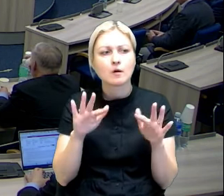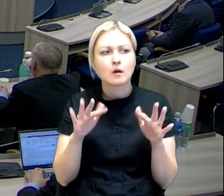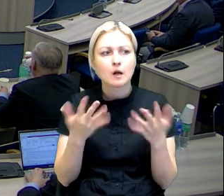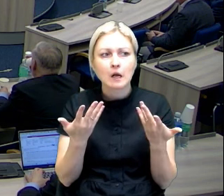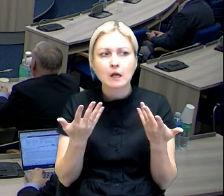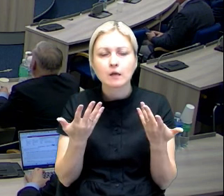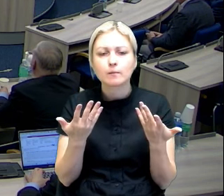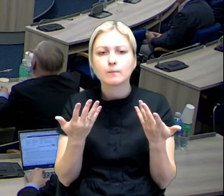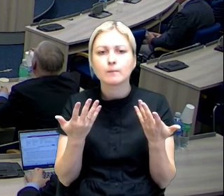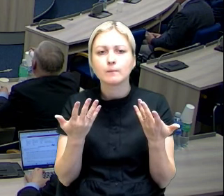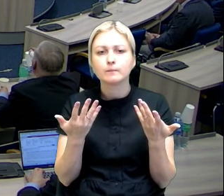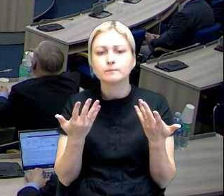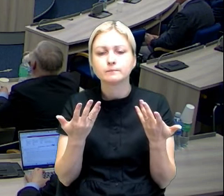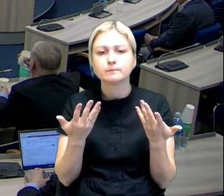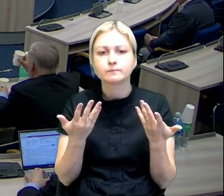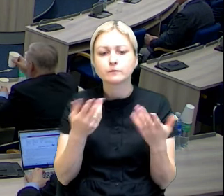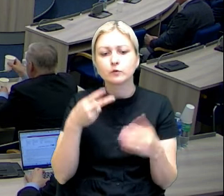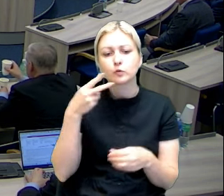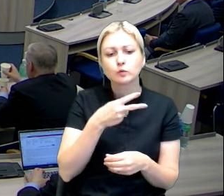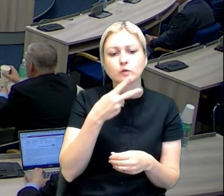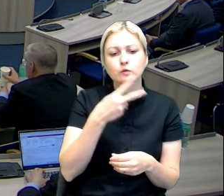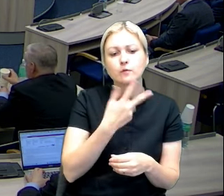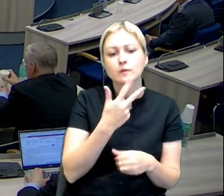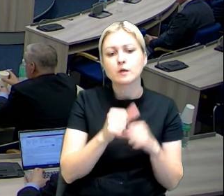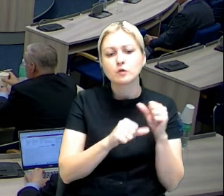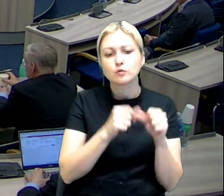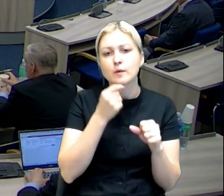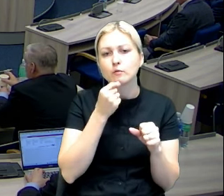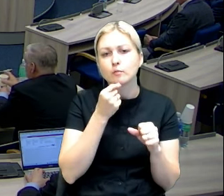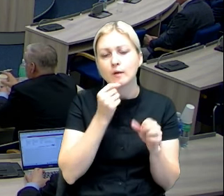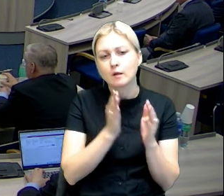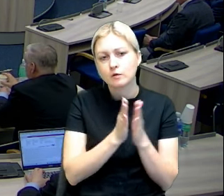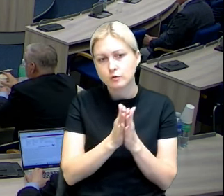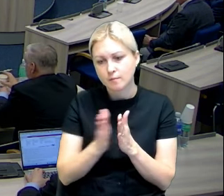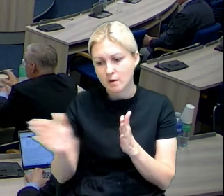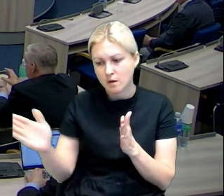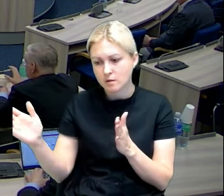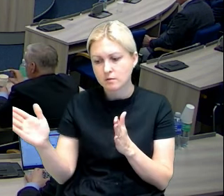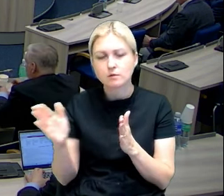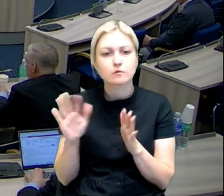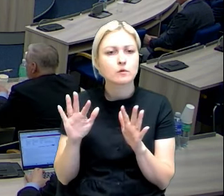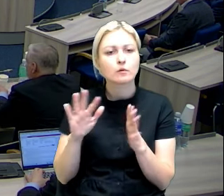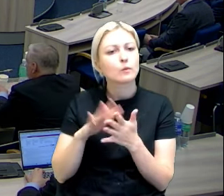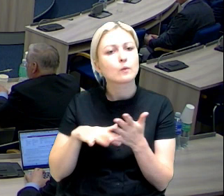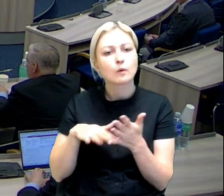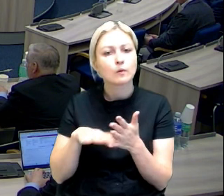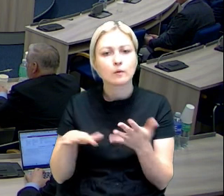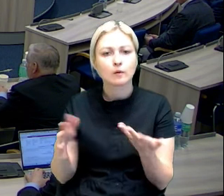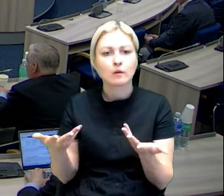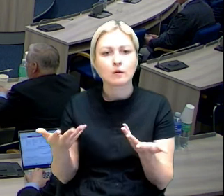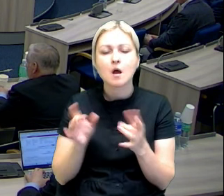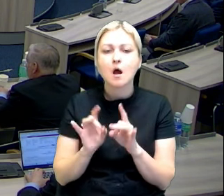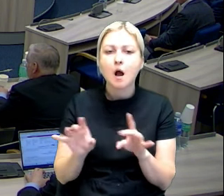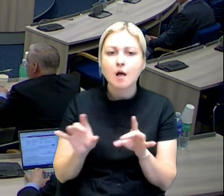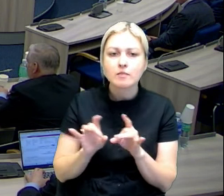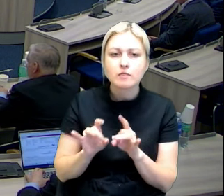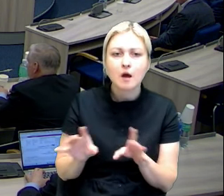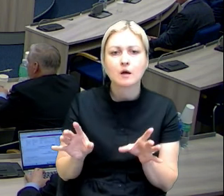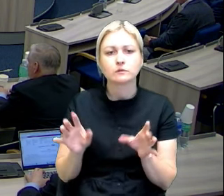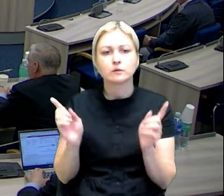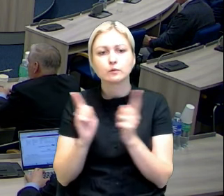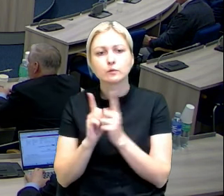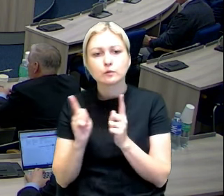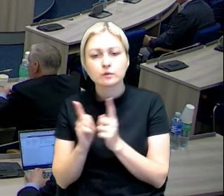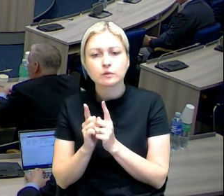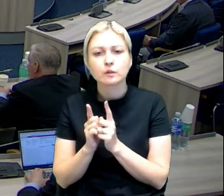padaryti nuo 23 metų balandžio mėnesio nes nei ataskaitų nei nei susitikimų